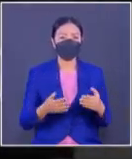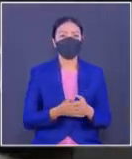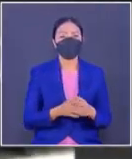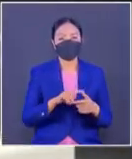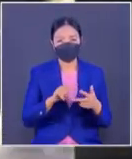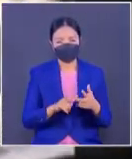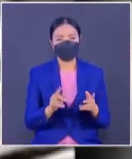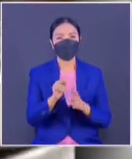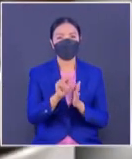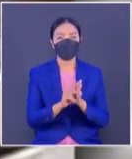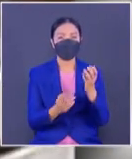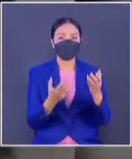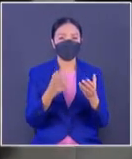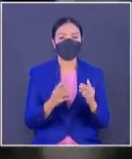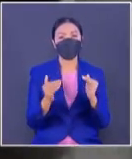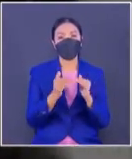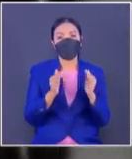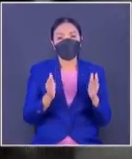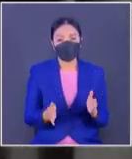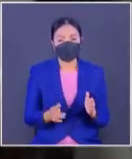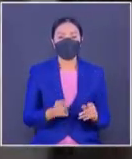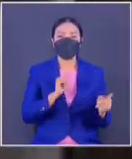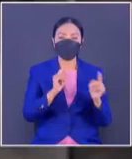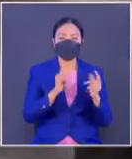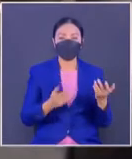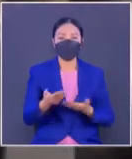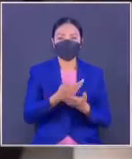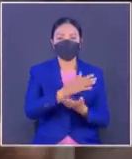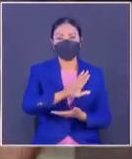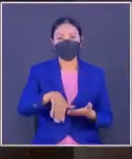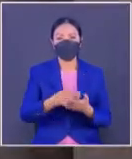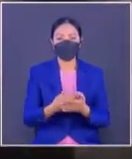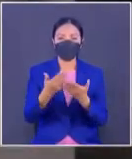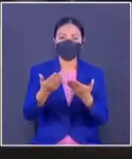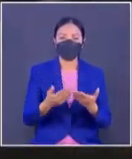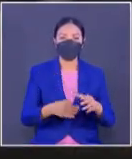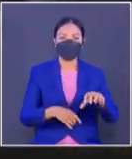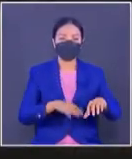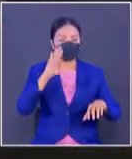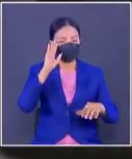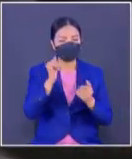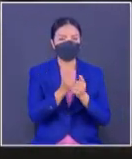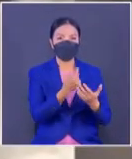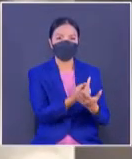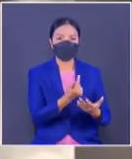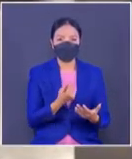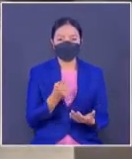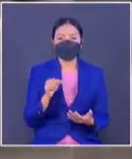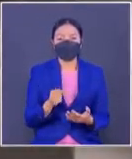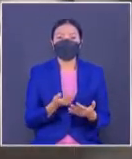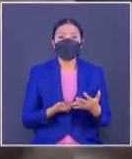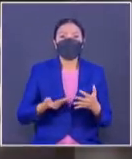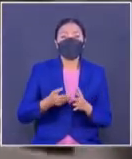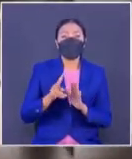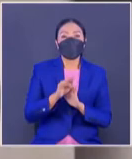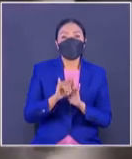การการกฎหมายการยุติธรรมและสิทธิมนุษยชนด้วยนะครับพร้อมกันนี้ก็จะเชิญผู้แทนสำนักงานตำรวจเนี่ยที่อยู่ในระดับนโยบ